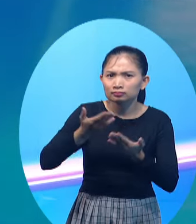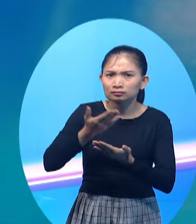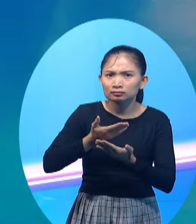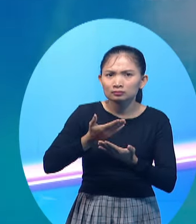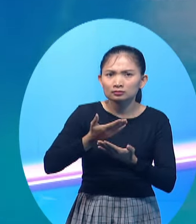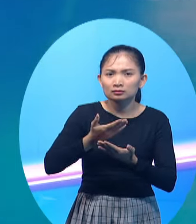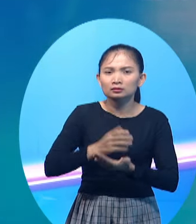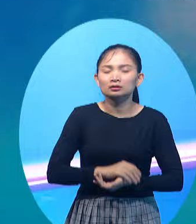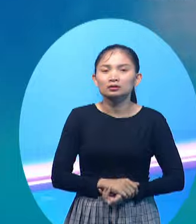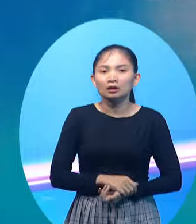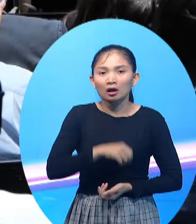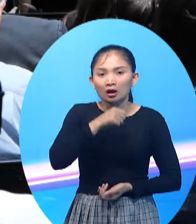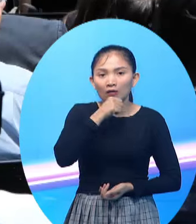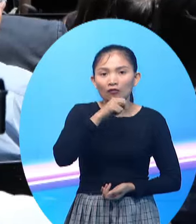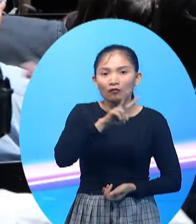Hồ Chí Minh Võ Văn Hoàng.